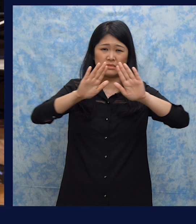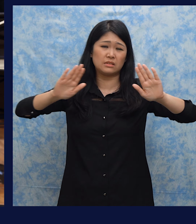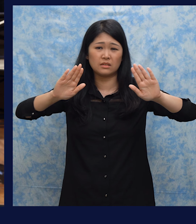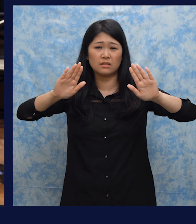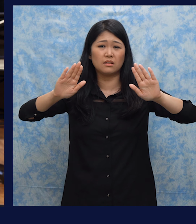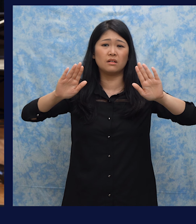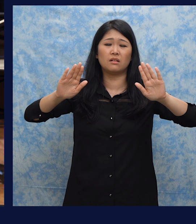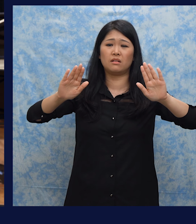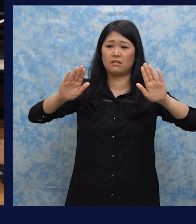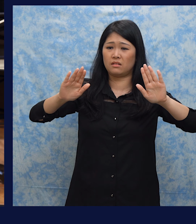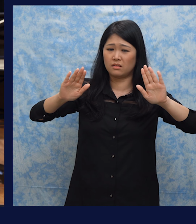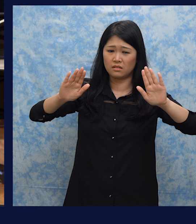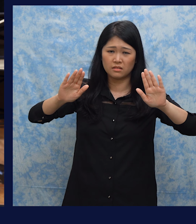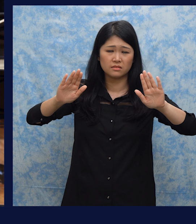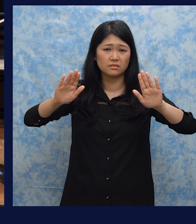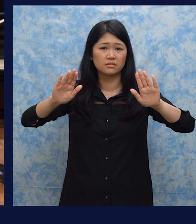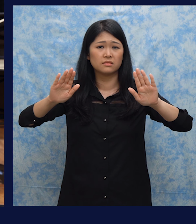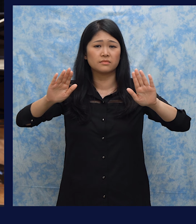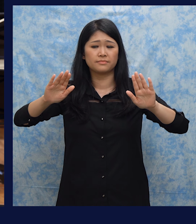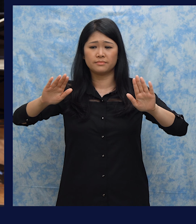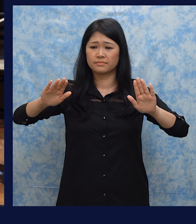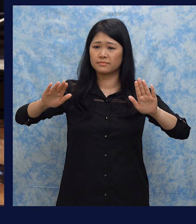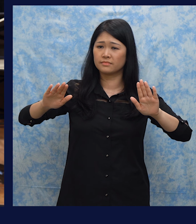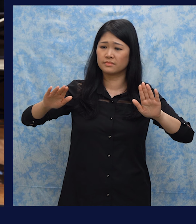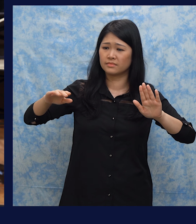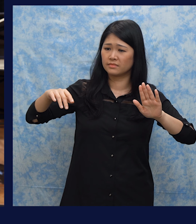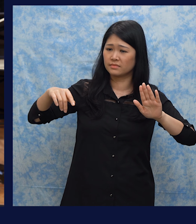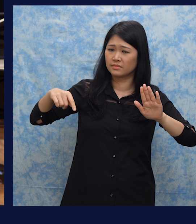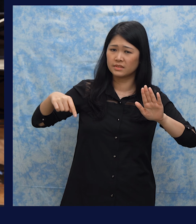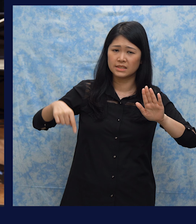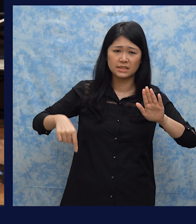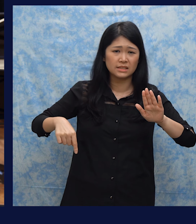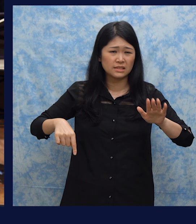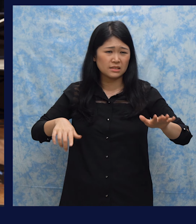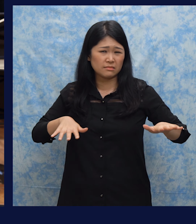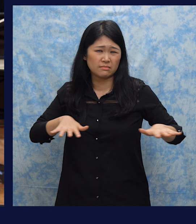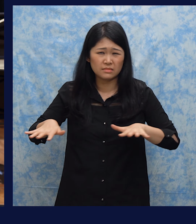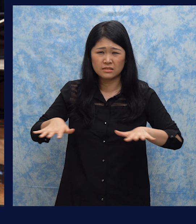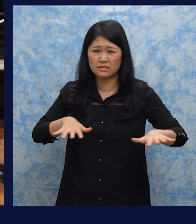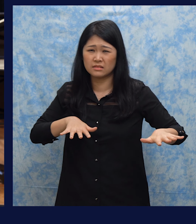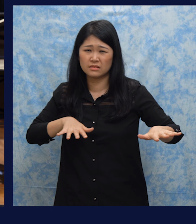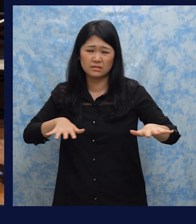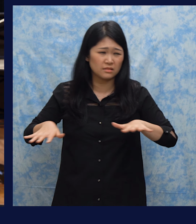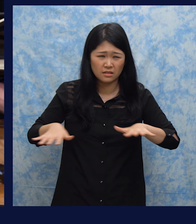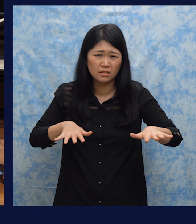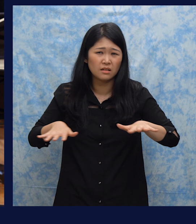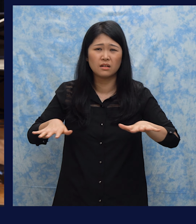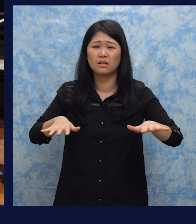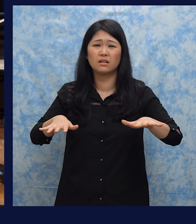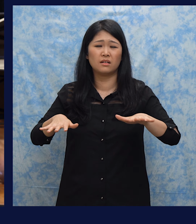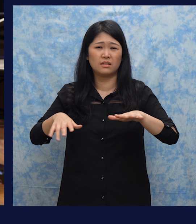Sehr ist ins Verstehen von oben an die Sonne raus und die